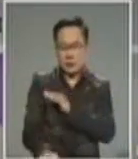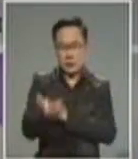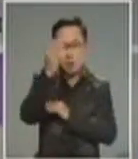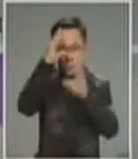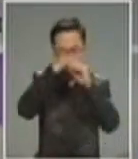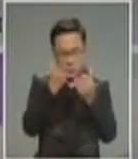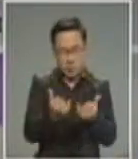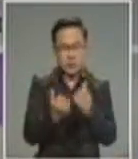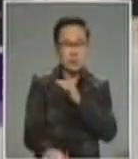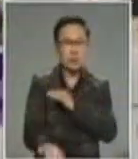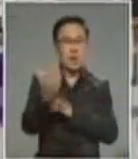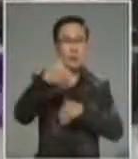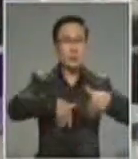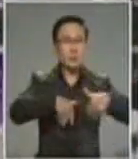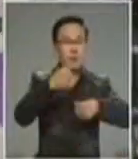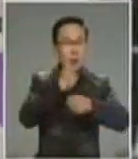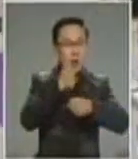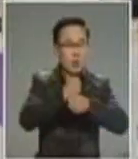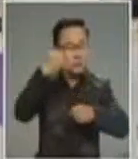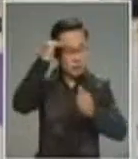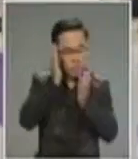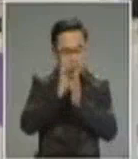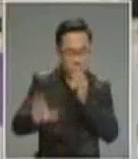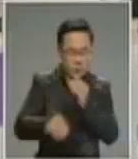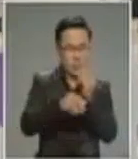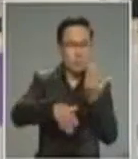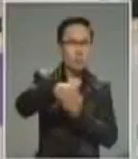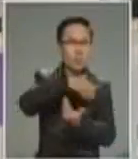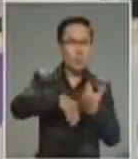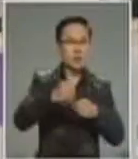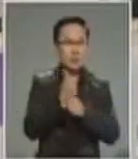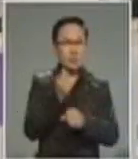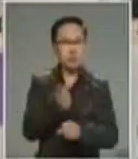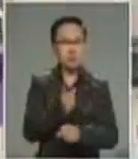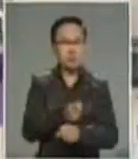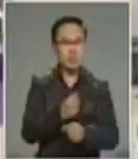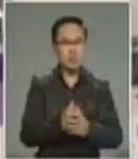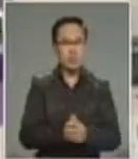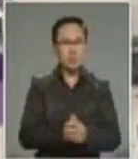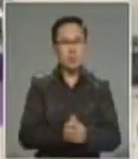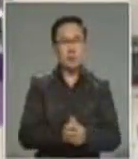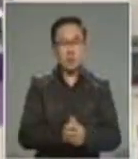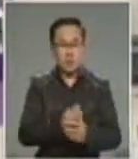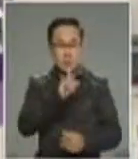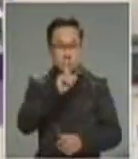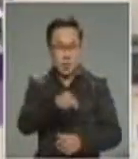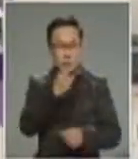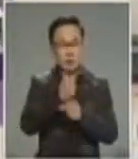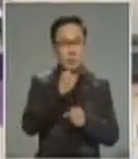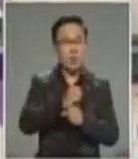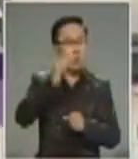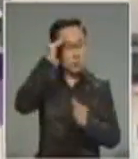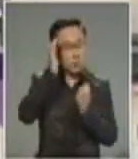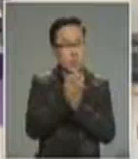มืดก็พบว่าขณะนี้มีเจ้าหน้าที่อีก 1กองร้อยมาสลับสับเปลี่ยนเพื่อตึงกำลังไว้อยู่เช่นเช่นเดิมนะครับจากการสอบถามเจ้าหน้าที่ตำรวจก็